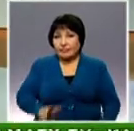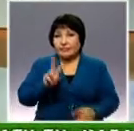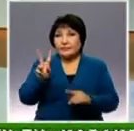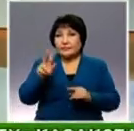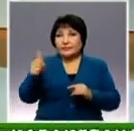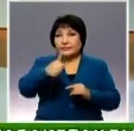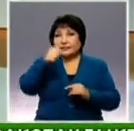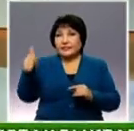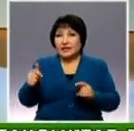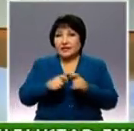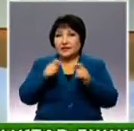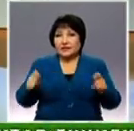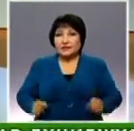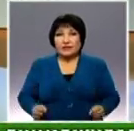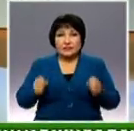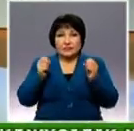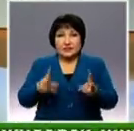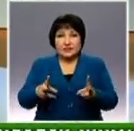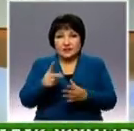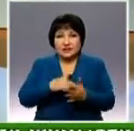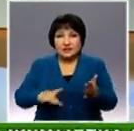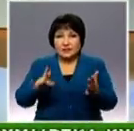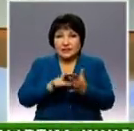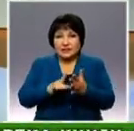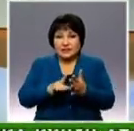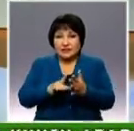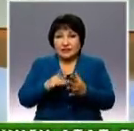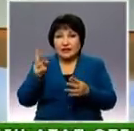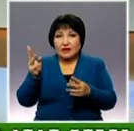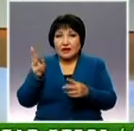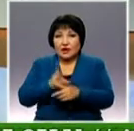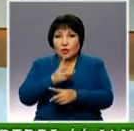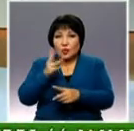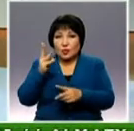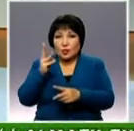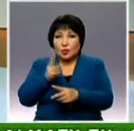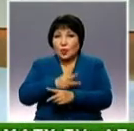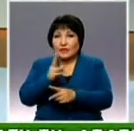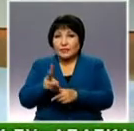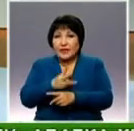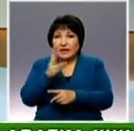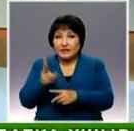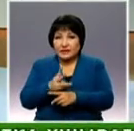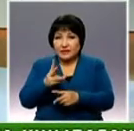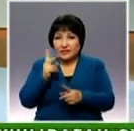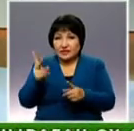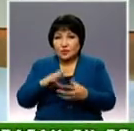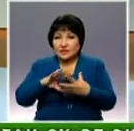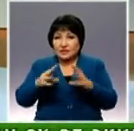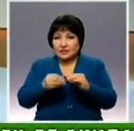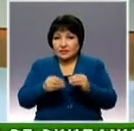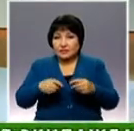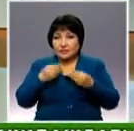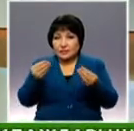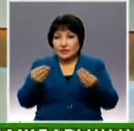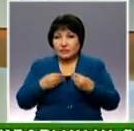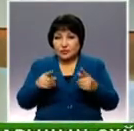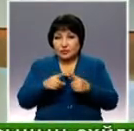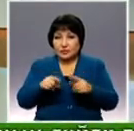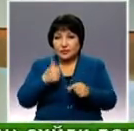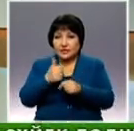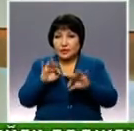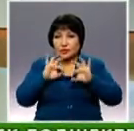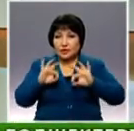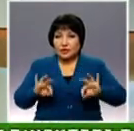2 сағатта ашылған қылмыс шахарымызда аулаға орнатылған бейне камералар өз нәтижесін беріп отыр. Бас прокуратура